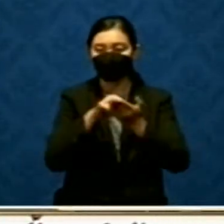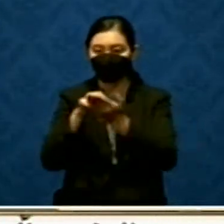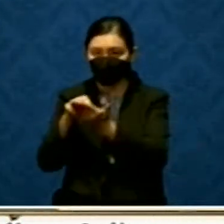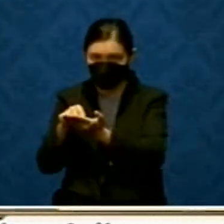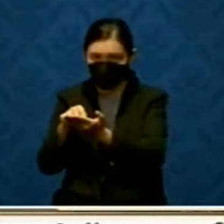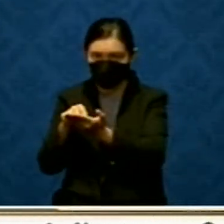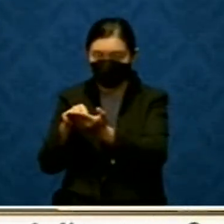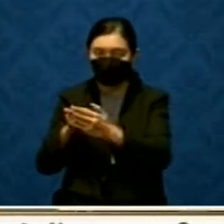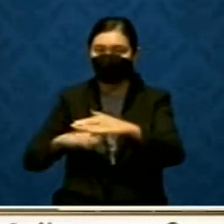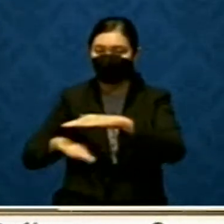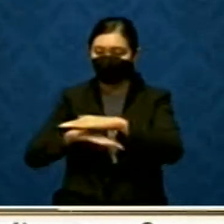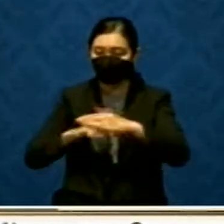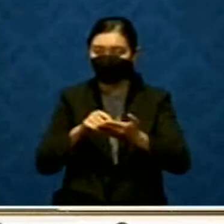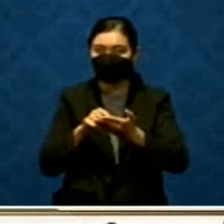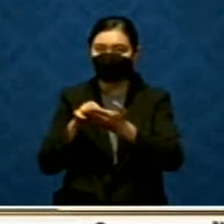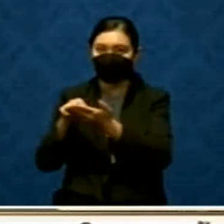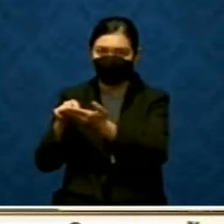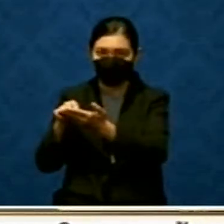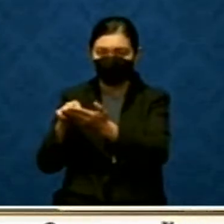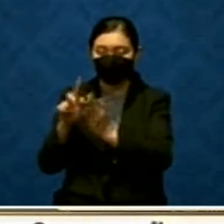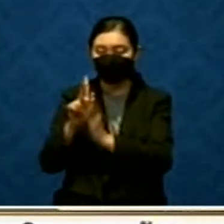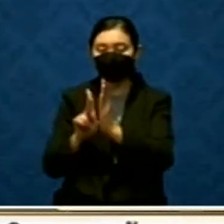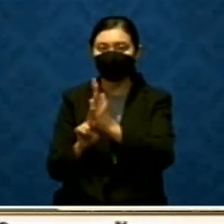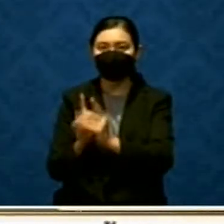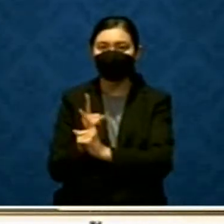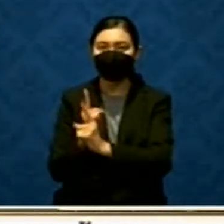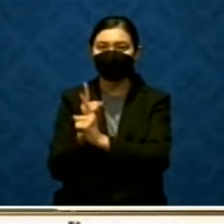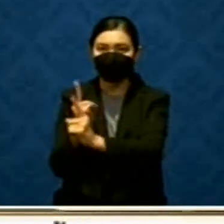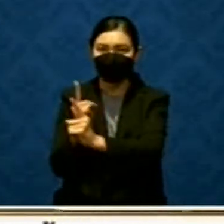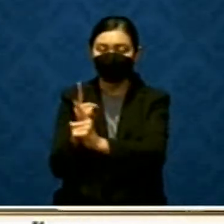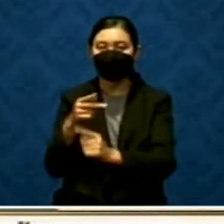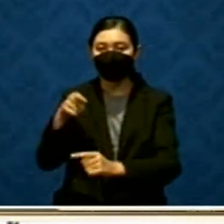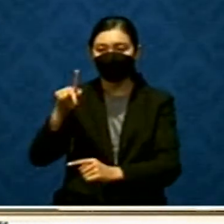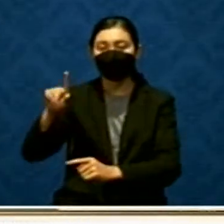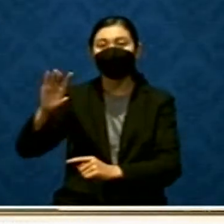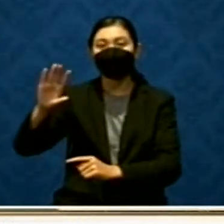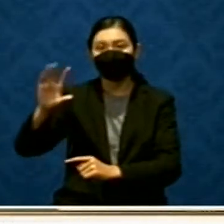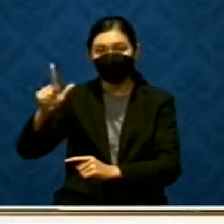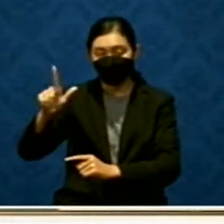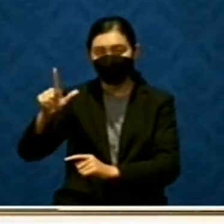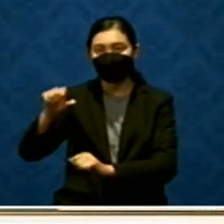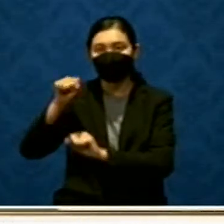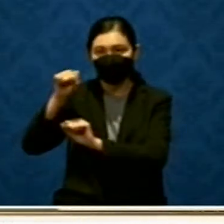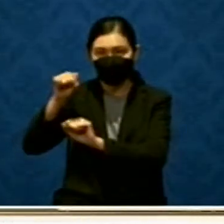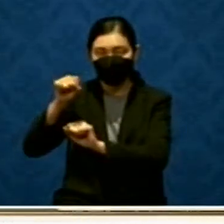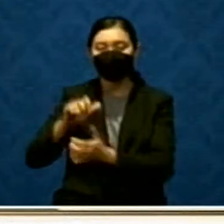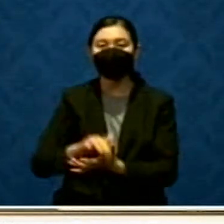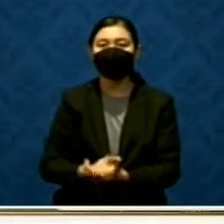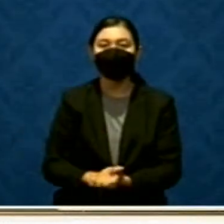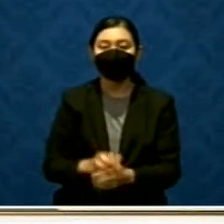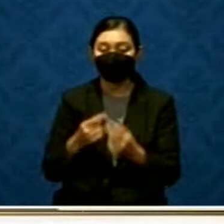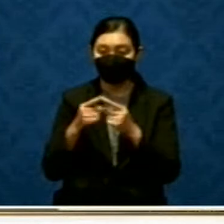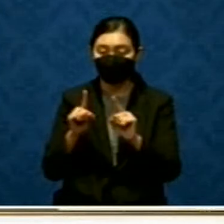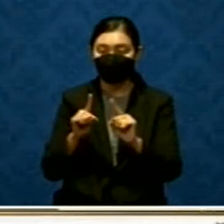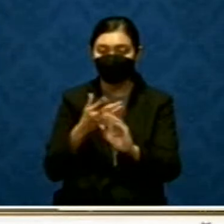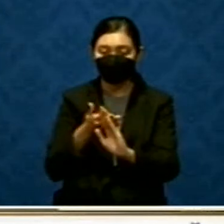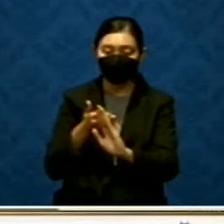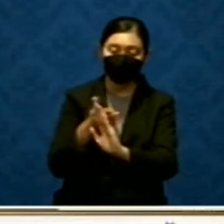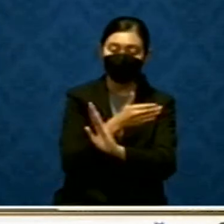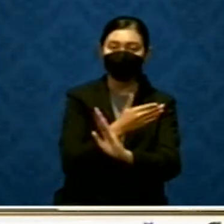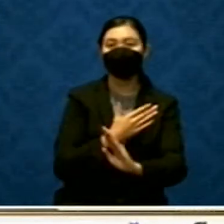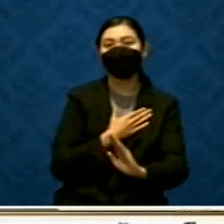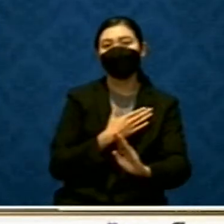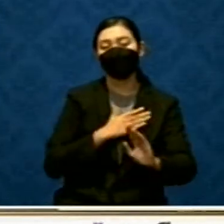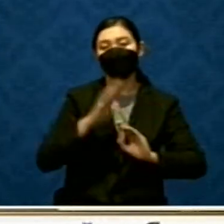ากฏแล้วก็ประกาศอยู่แล้วนะครับโดยเปิดเผยนะครับจากทางปปช.นะครับเพราะฉะนั้นเนี่ยเรื่องที่เกิดขึ้นก่อนเนี่ยก็ไม่ได้